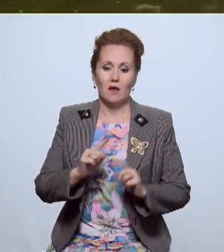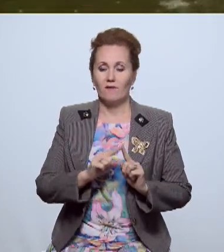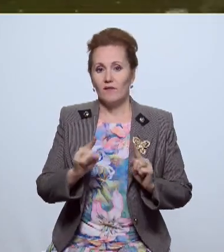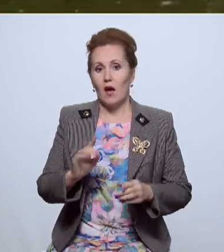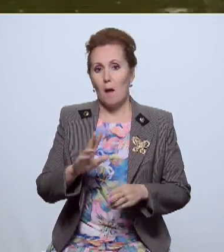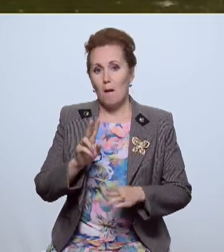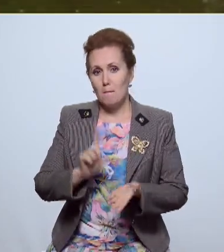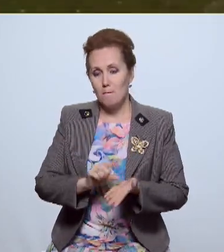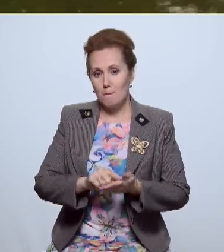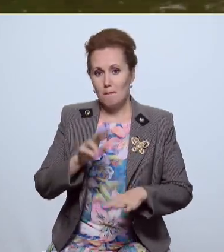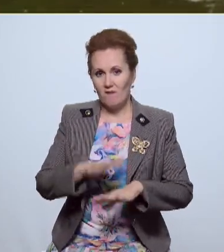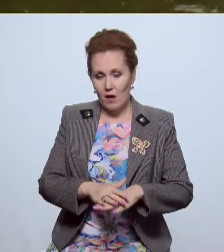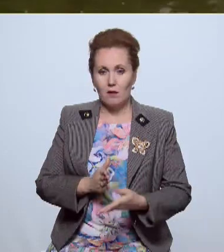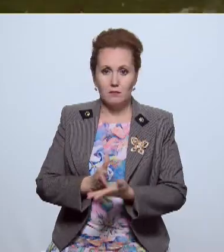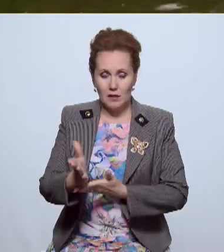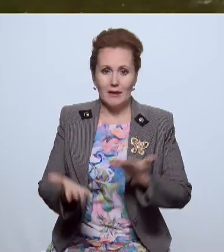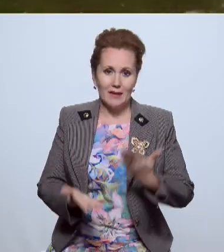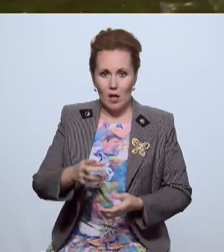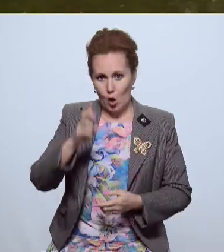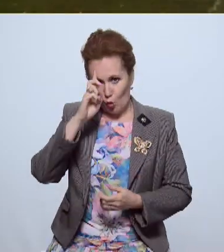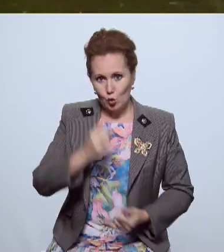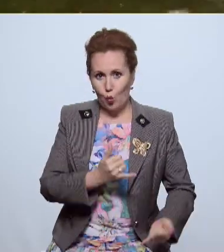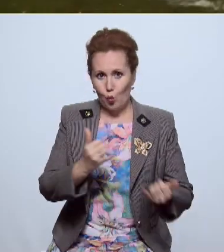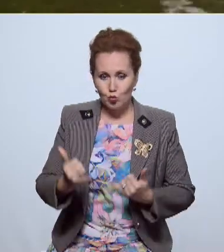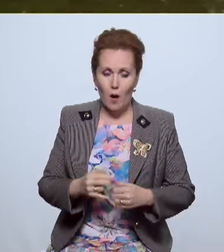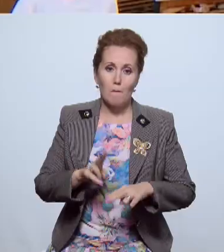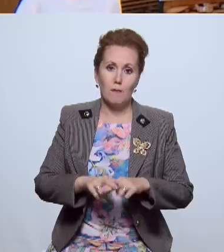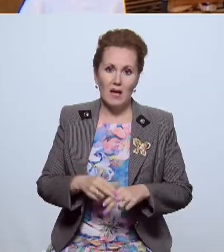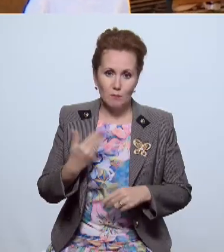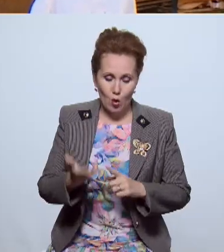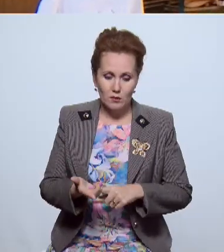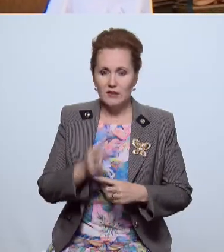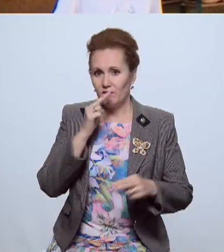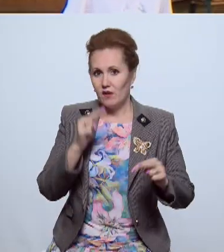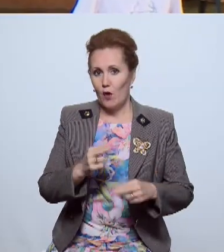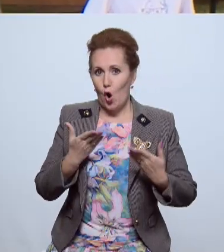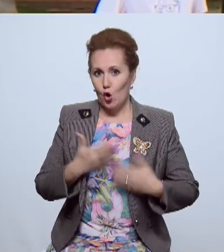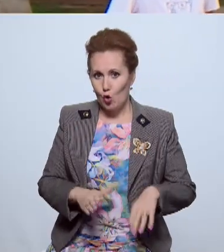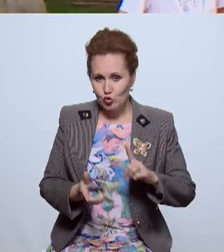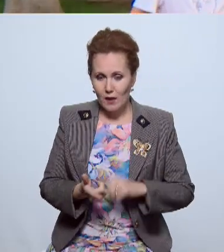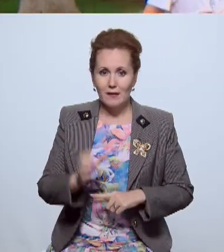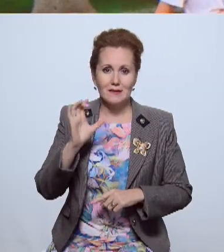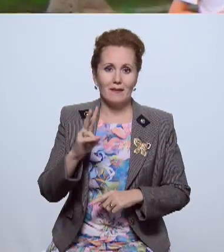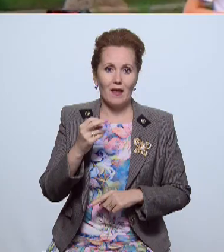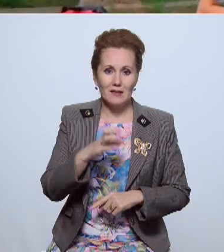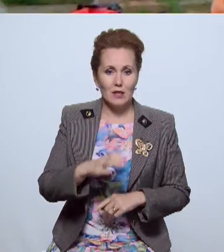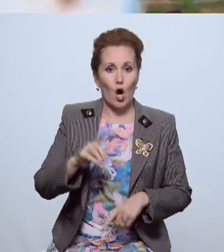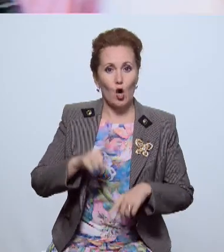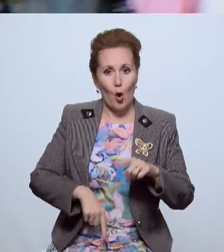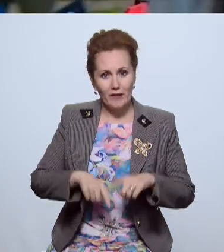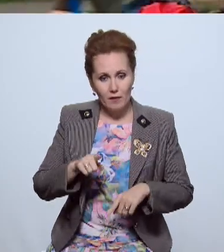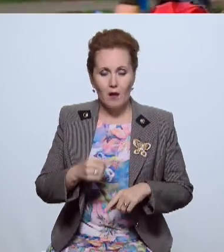фонда, так и через портал госуслуг. Необходимо представить паспорт, свидетельство о рождении ребенка, с родителя и ребенка, а